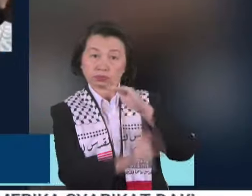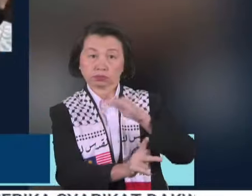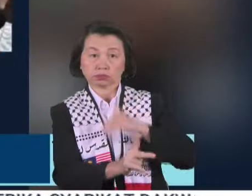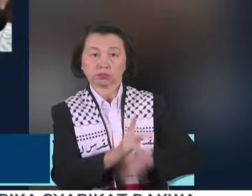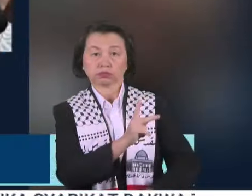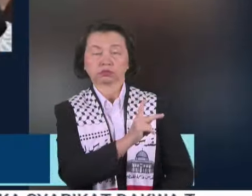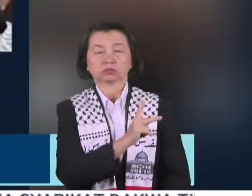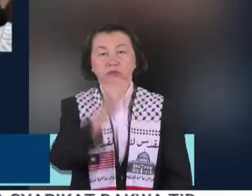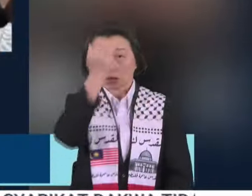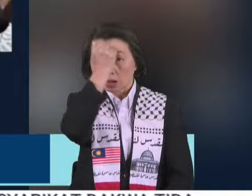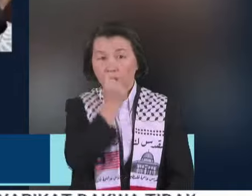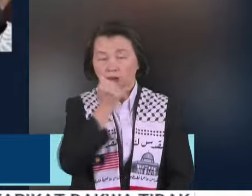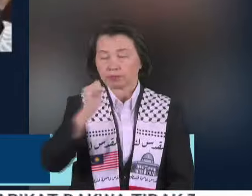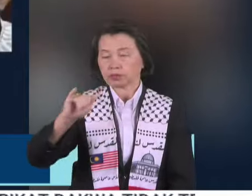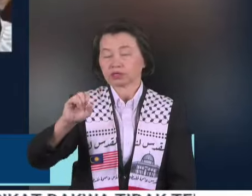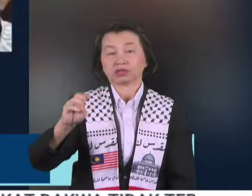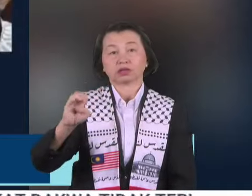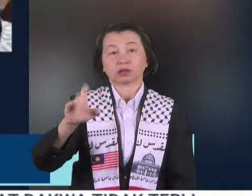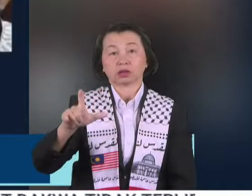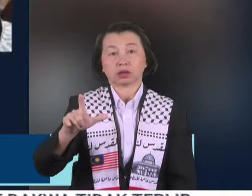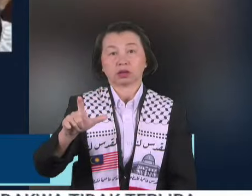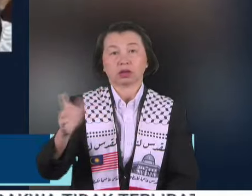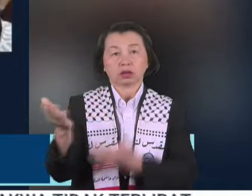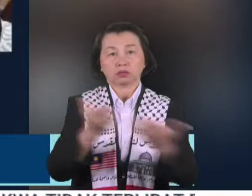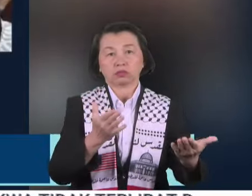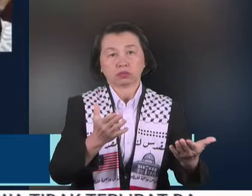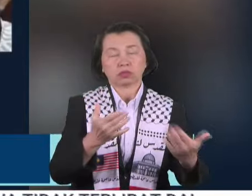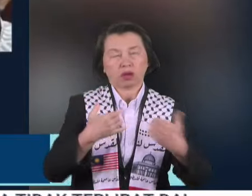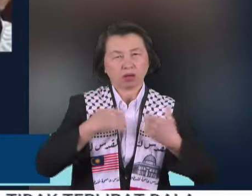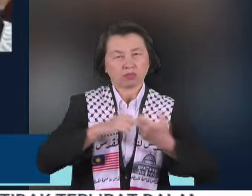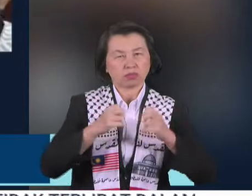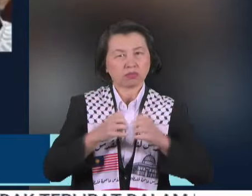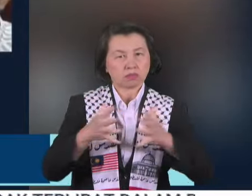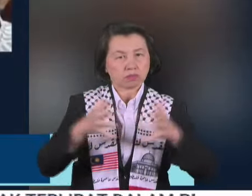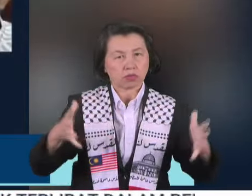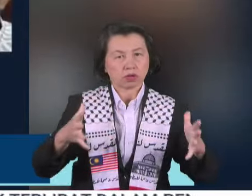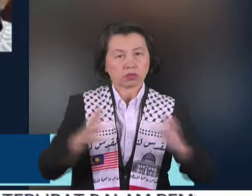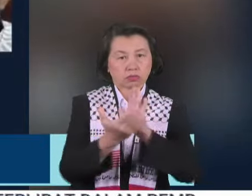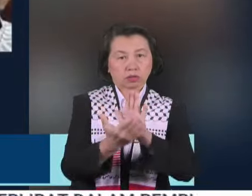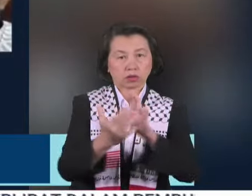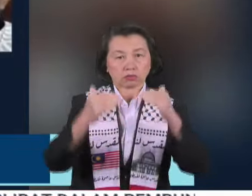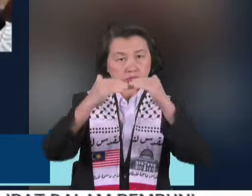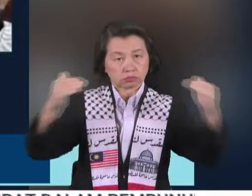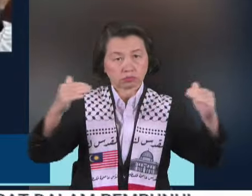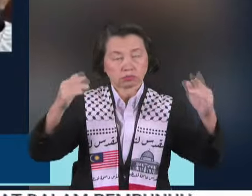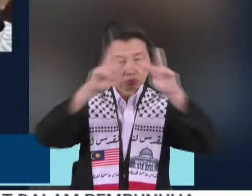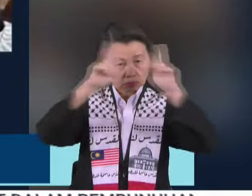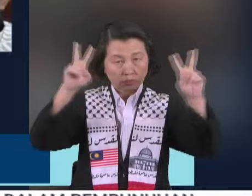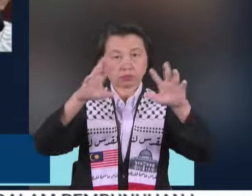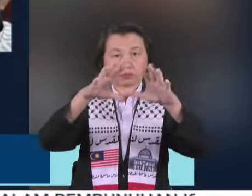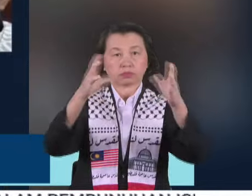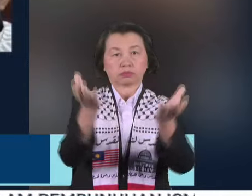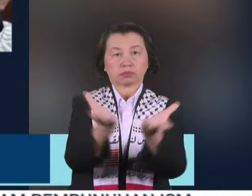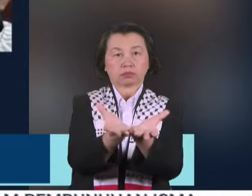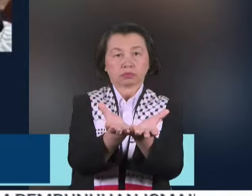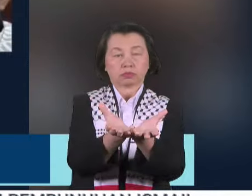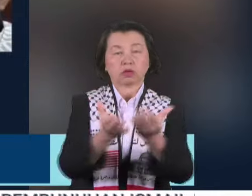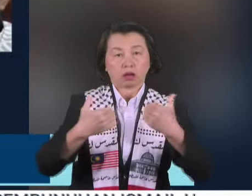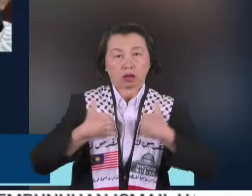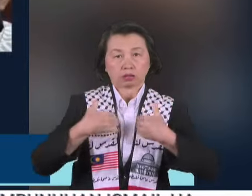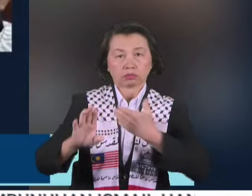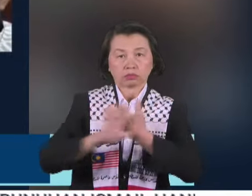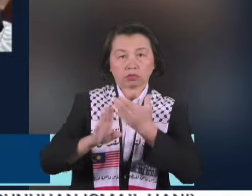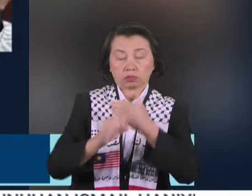Pembunuhan Ketua Biro Politik Hamas Ismail Haniyeh bawa beberapa implikasi yang amat besar terhadap kestabilan dan keamanan global. Ia